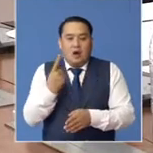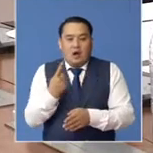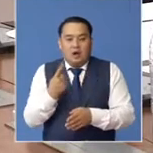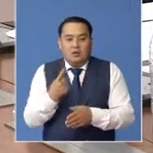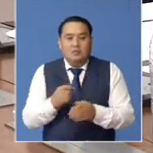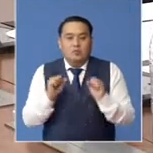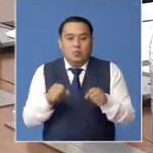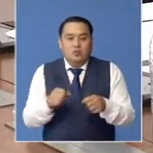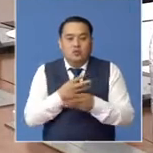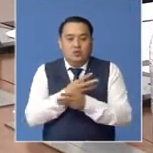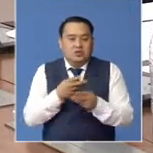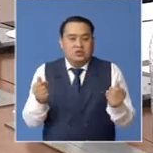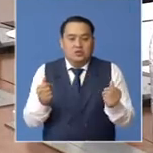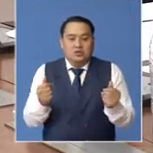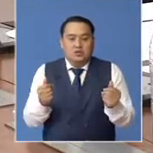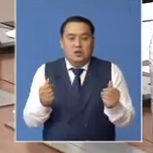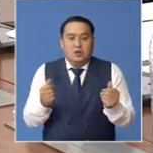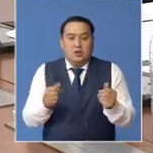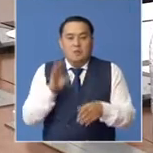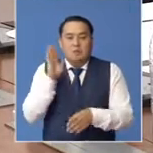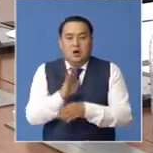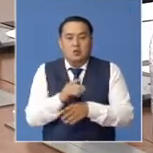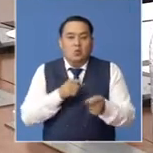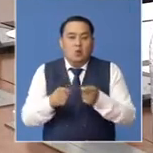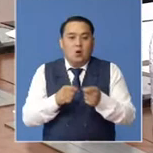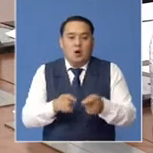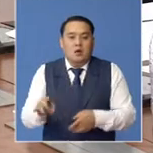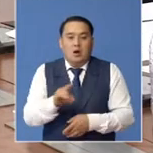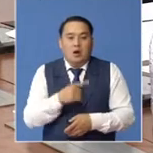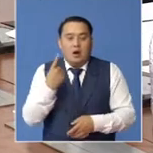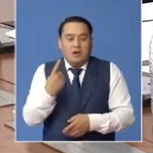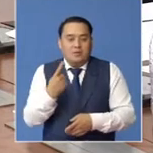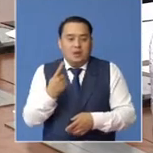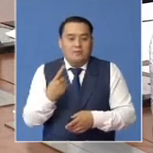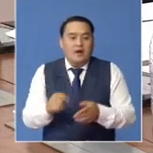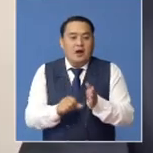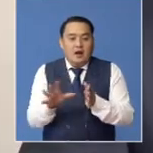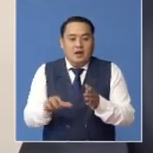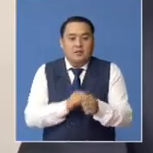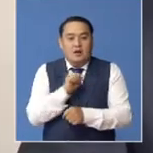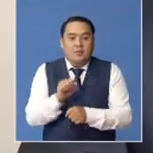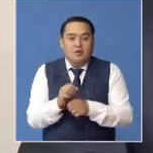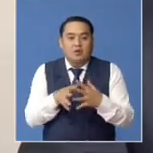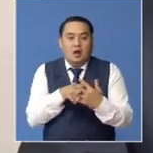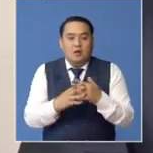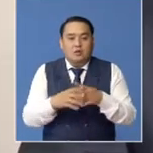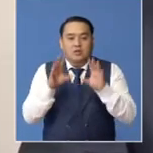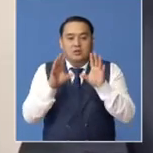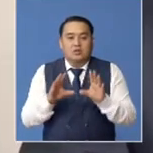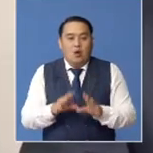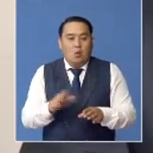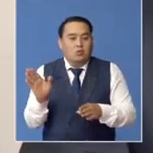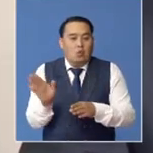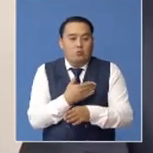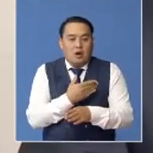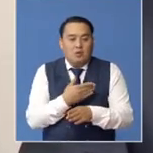магическим образом исчез. Как выяснилось, по поручению властей района, один трансформатор, предназначенный для населения, был незаконно демонтирован